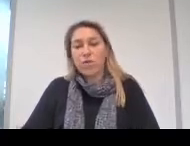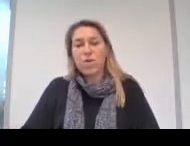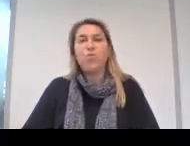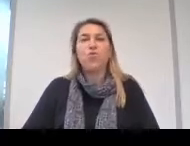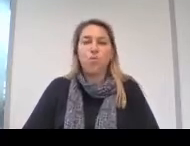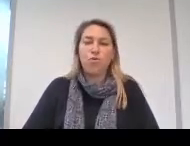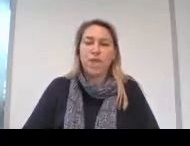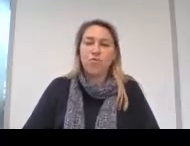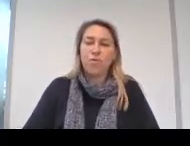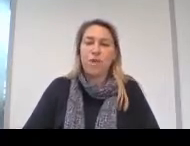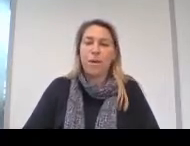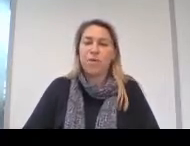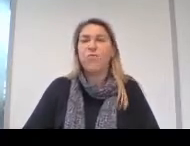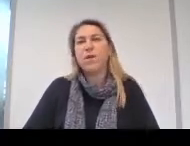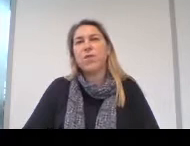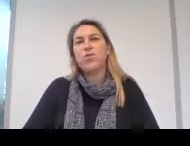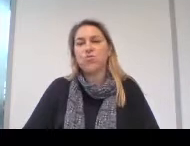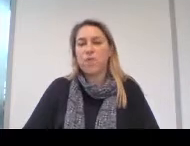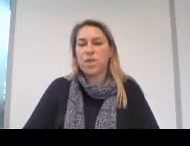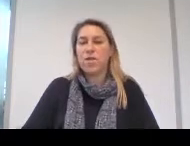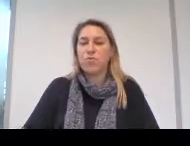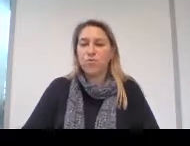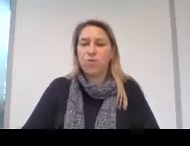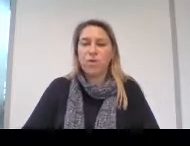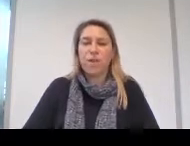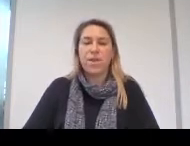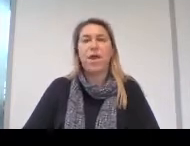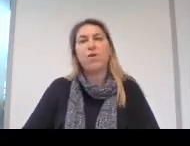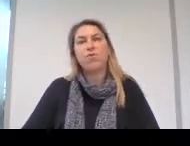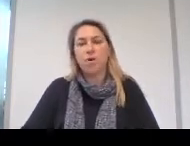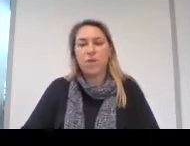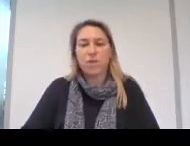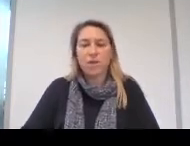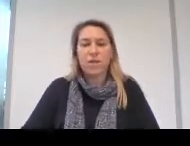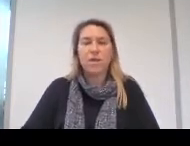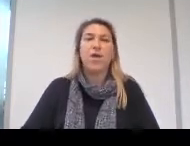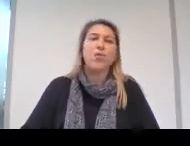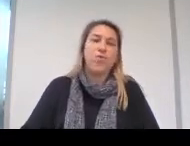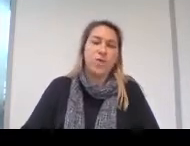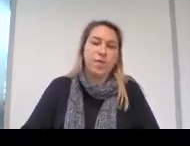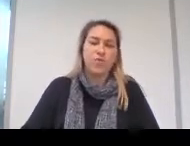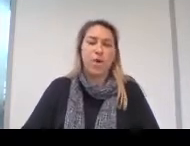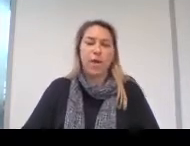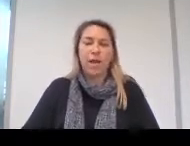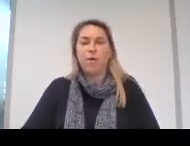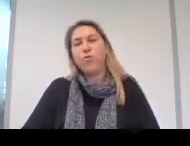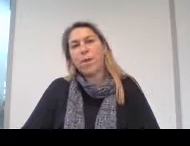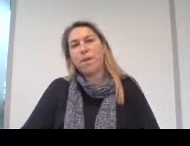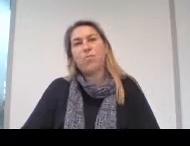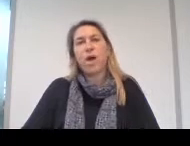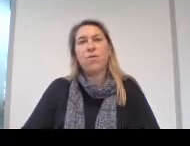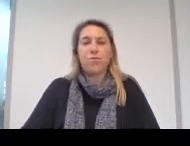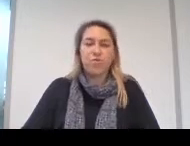La région dispose de nombreux atouts, hein, qui permettent une fréquentation touristique tout au long de l'année, avec une grande diversité de sites naturels,